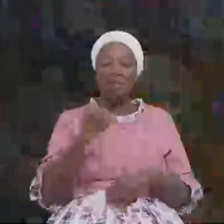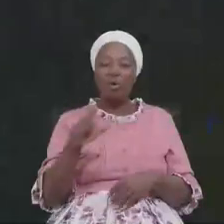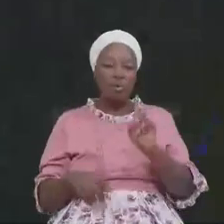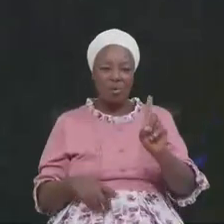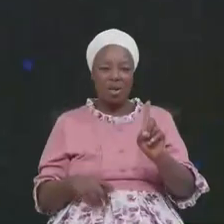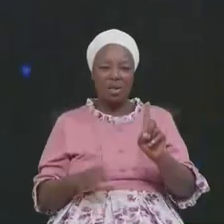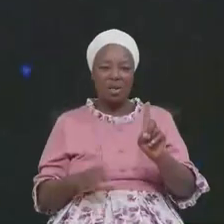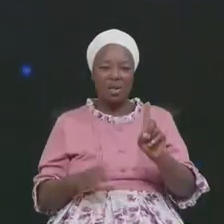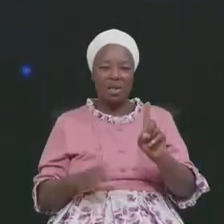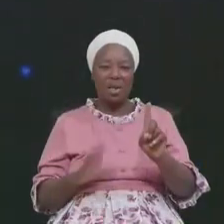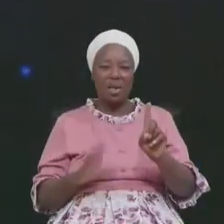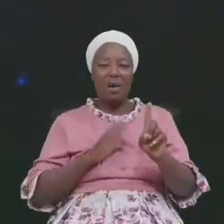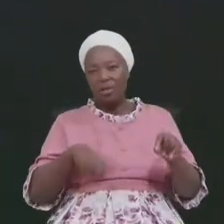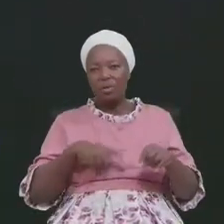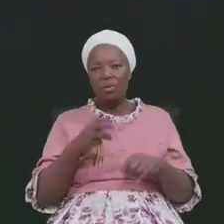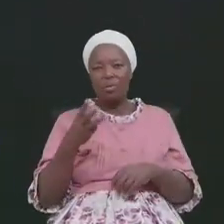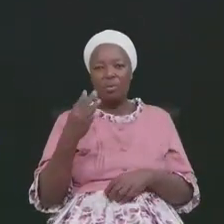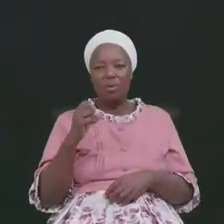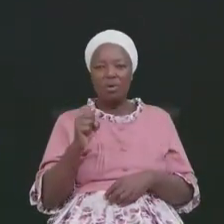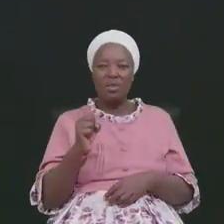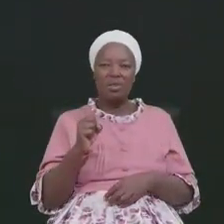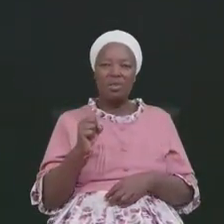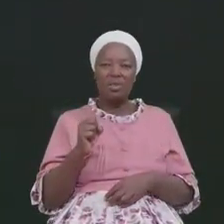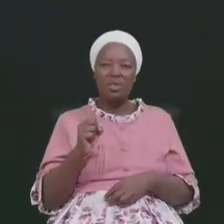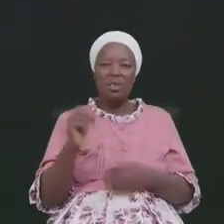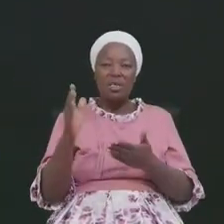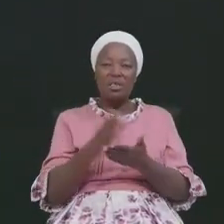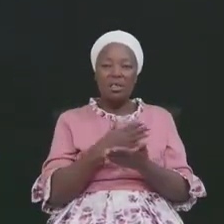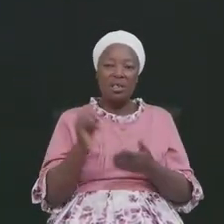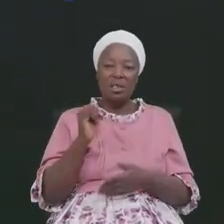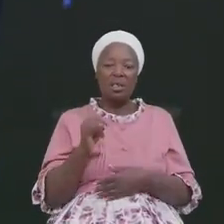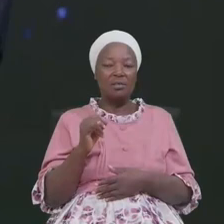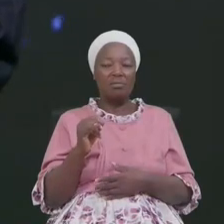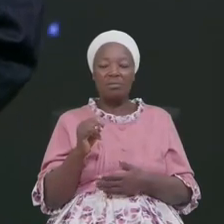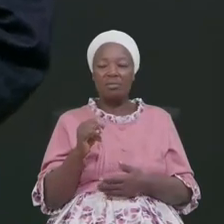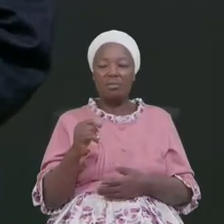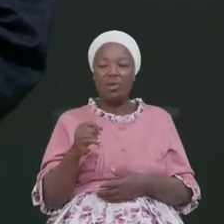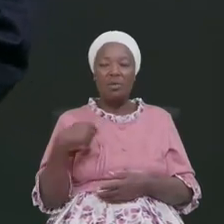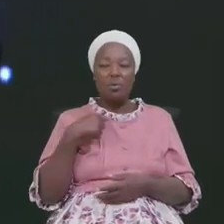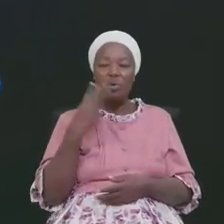nous étions là. Et on chantait le cantique.